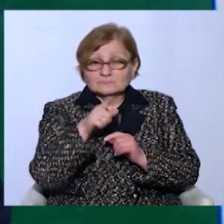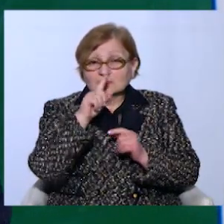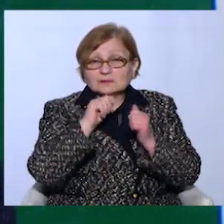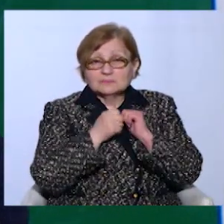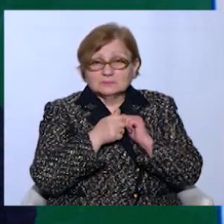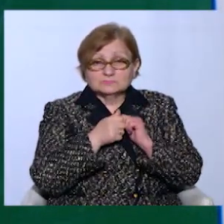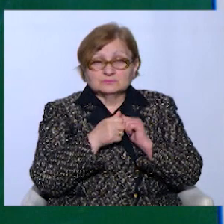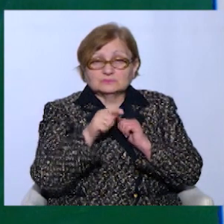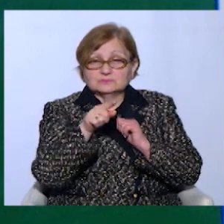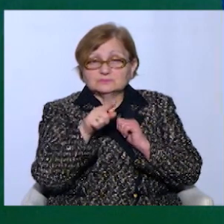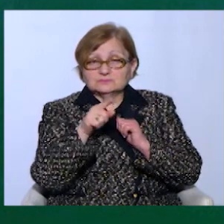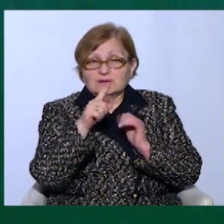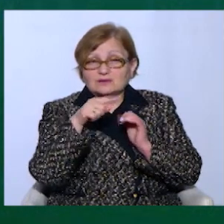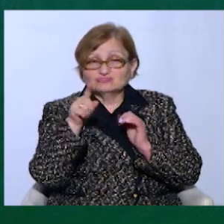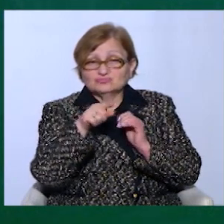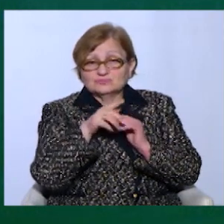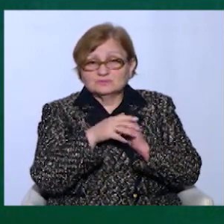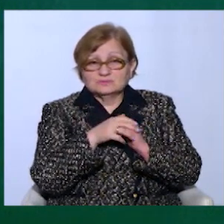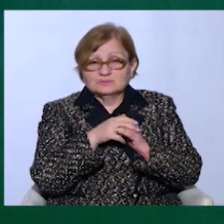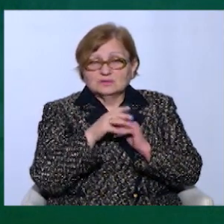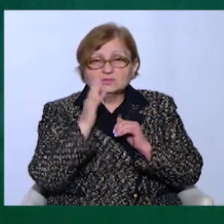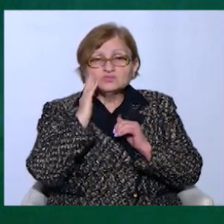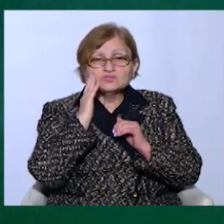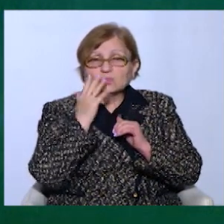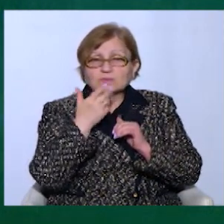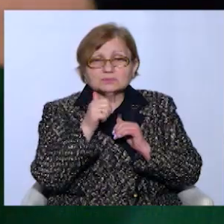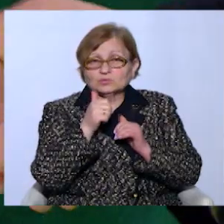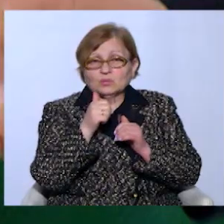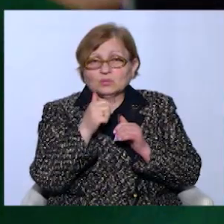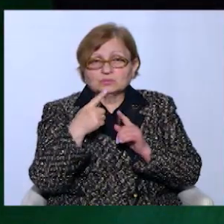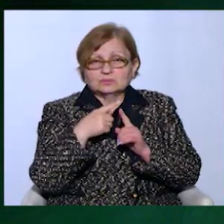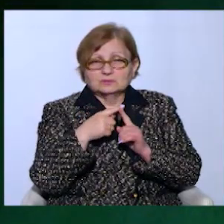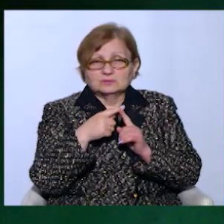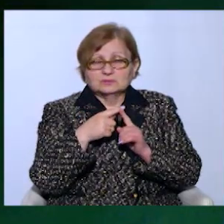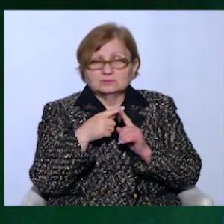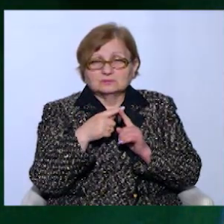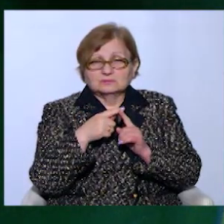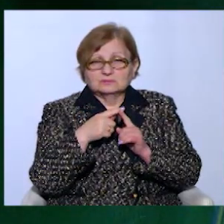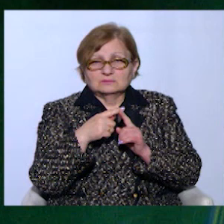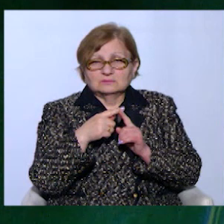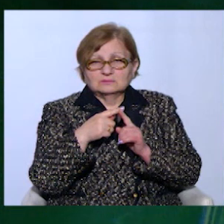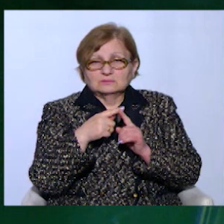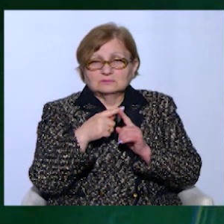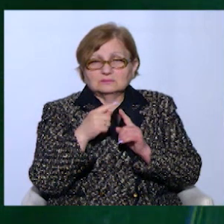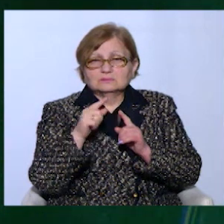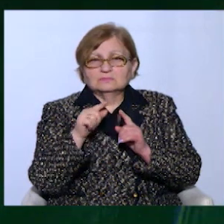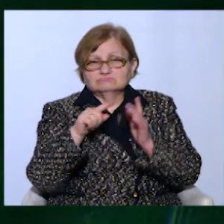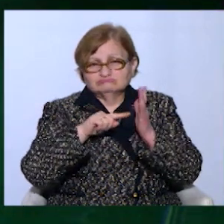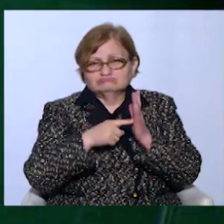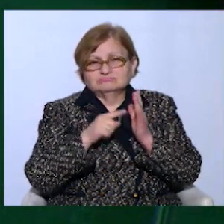დაიმახსოვროთ და იცოდეთ როგორი არის სწორად როგორი წერება დამატებული და ასე